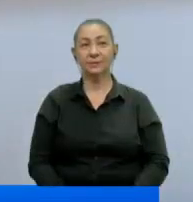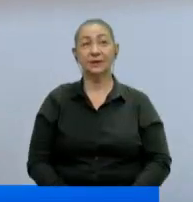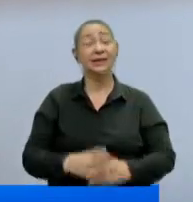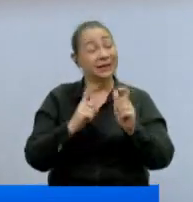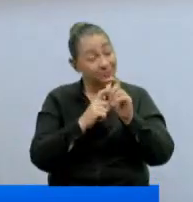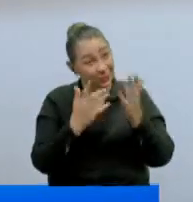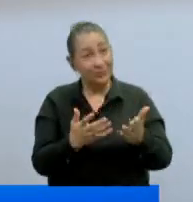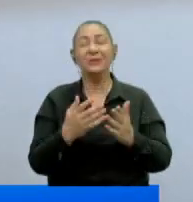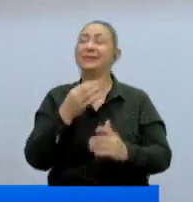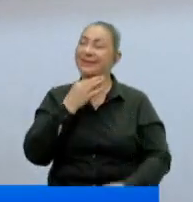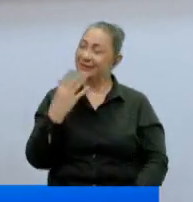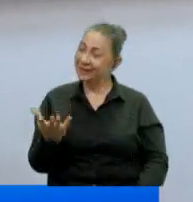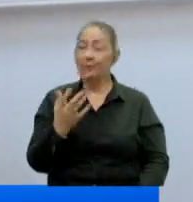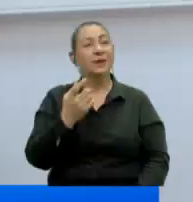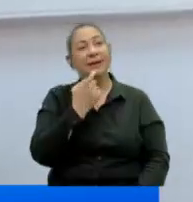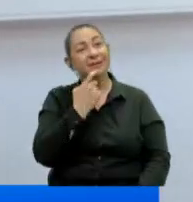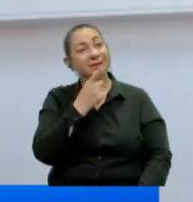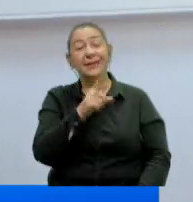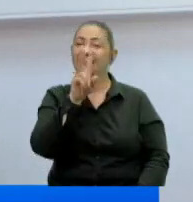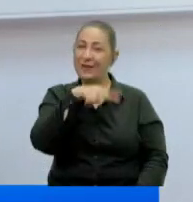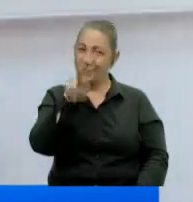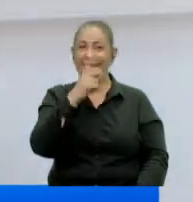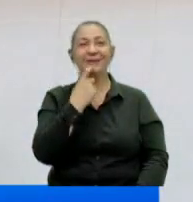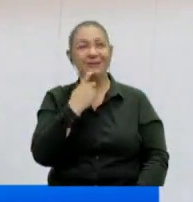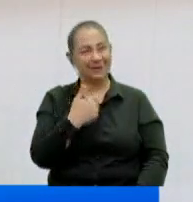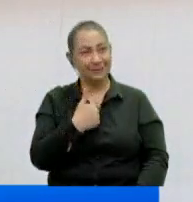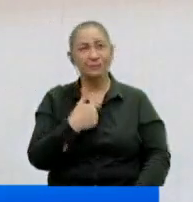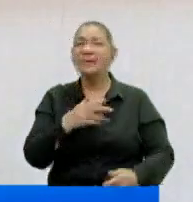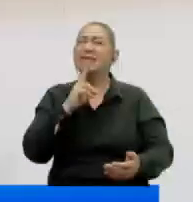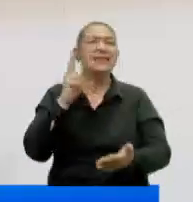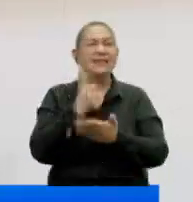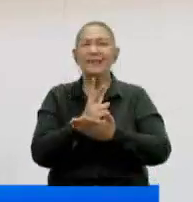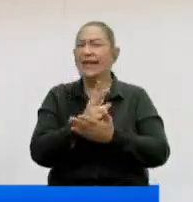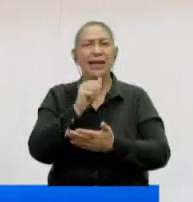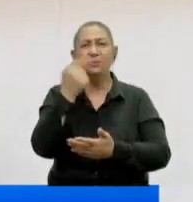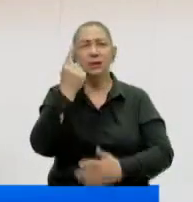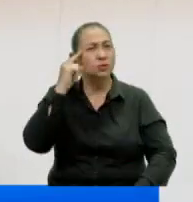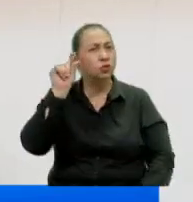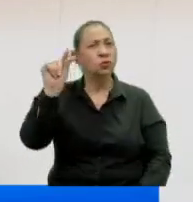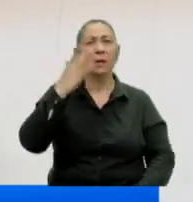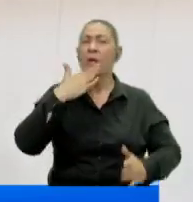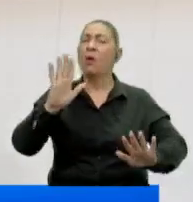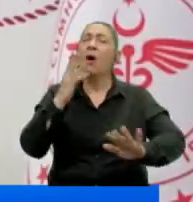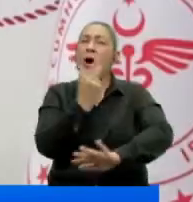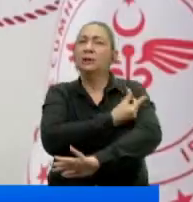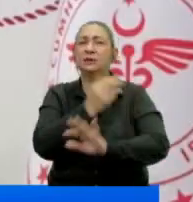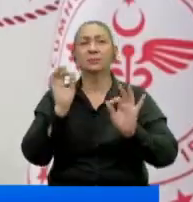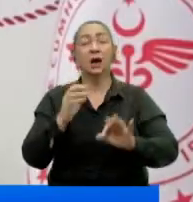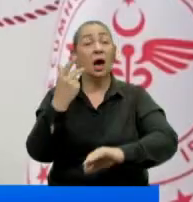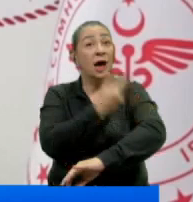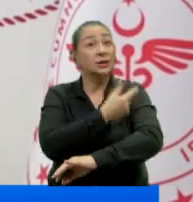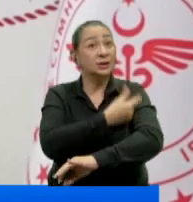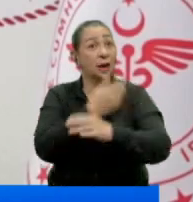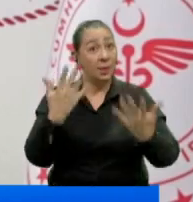Geçmiş olsun. Teşekkür ederim. Kaç yaş grubu? 27 yaşındayım. Kesinlikle hiçbir şekilde tereddütümüz olmamalı aşıya karşı.